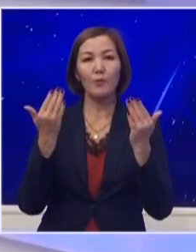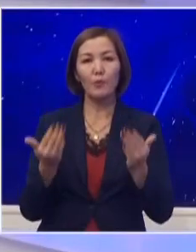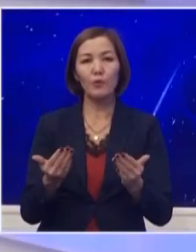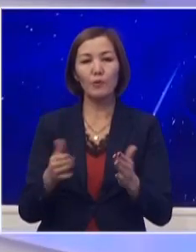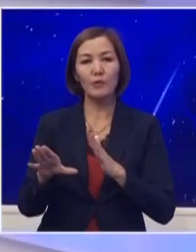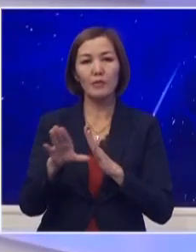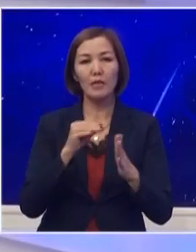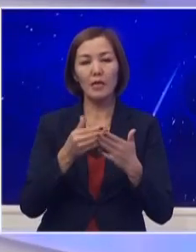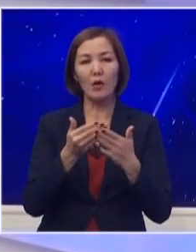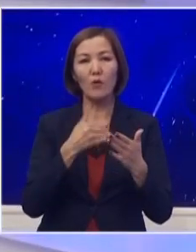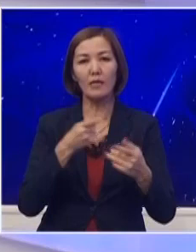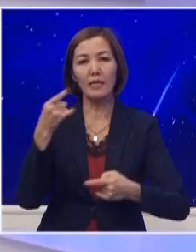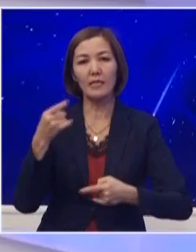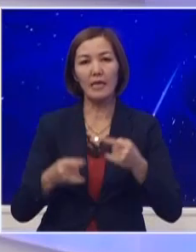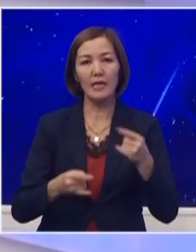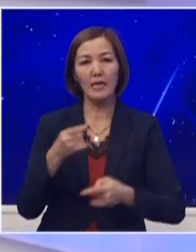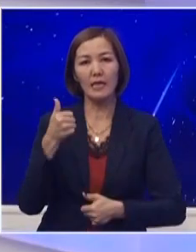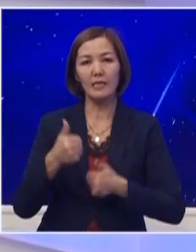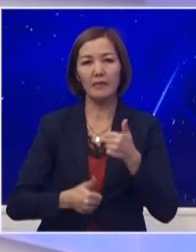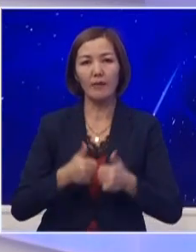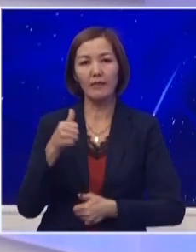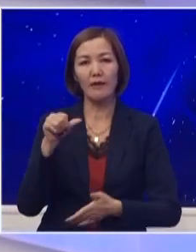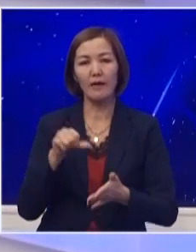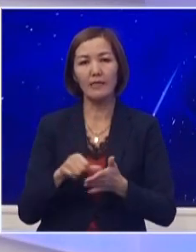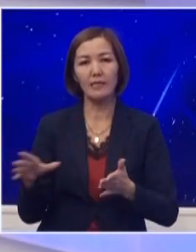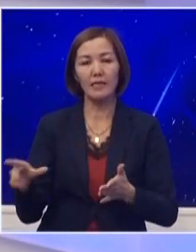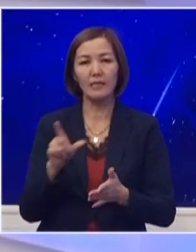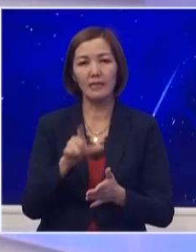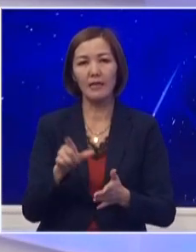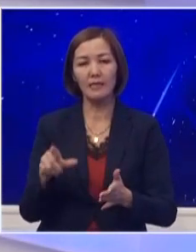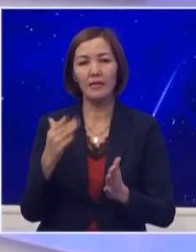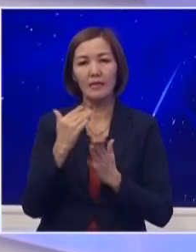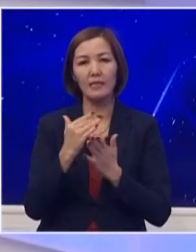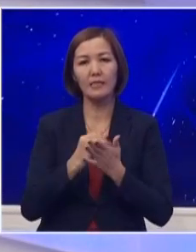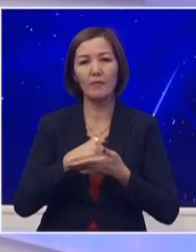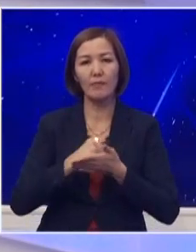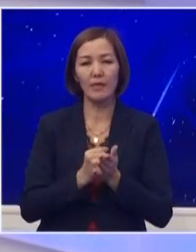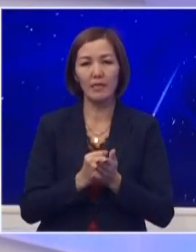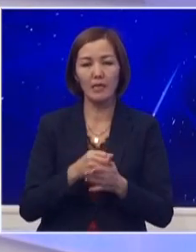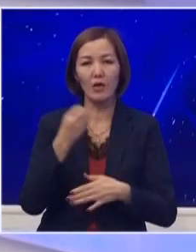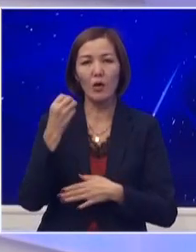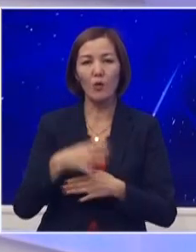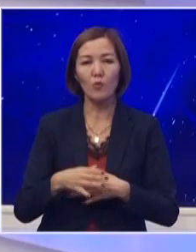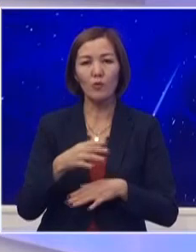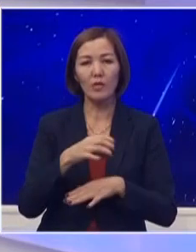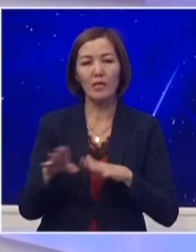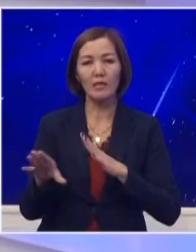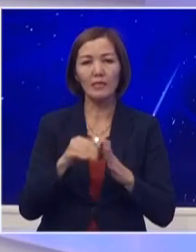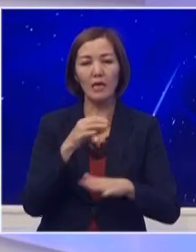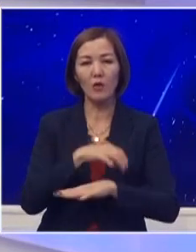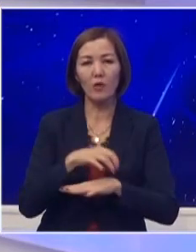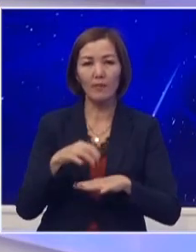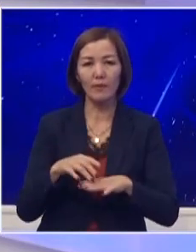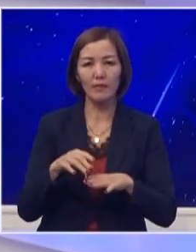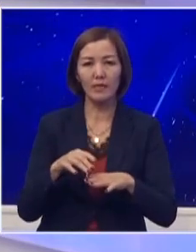Сөз ойдың айнасы. Бүгін сайлау алды теледебатқа қатысатын кандидаттар тізімі бекітілді. Орталық сайлау комиссия отырысында пікірсайыс